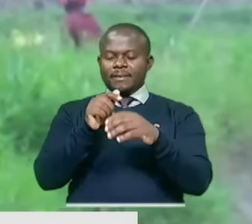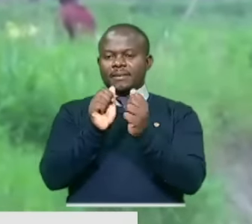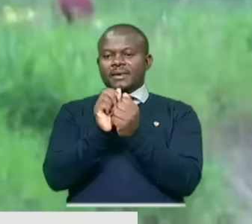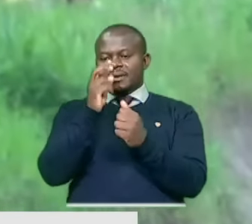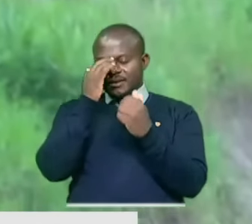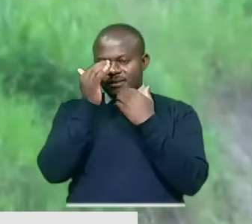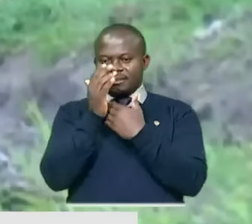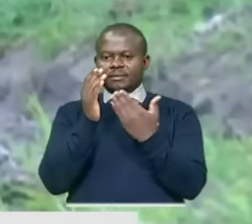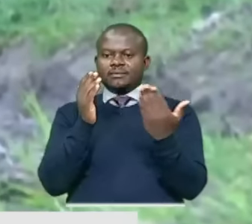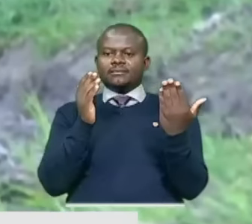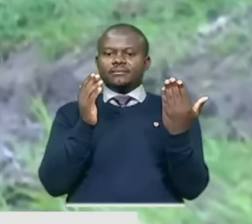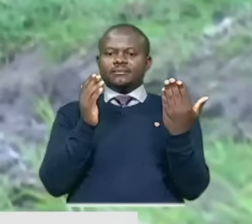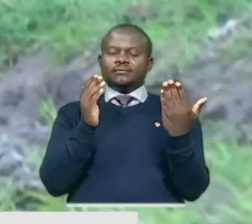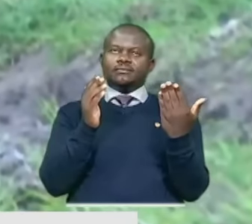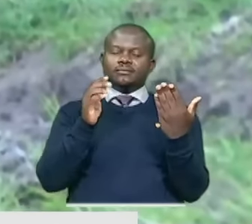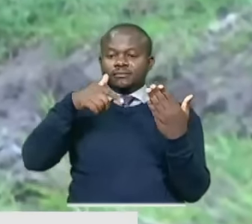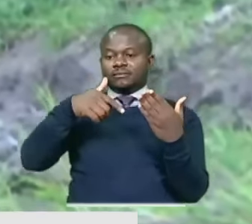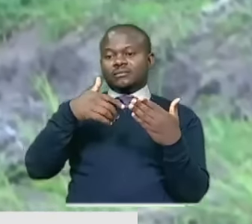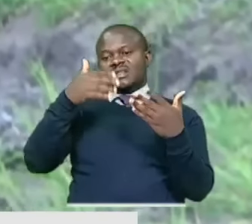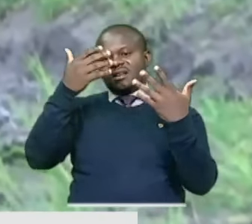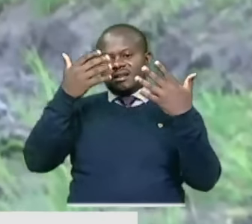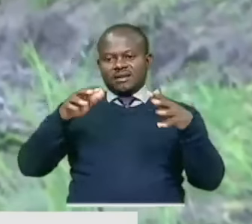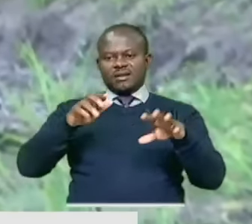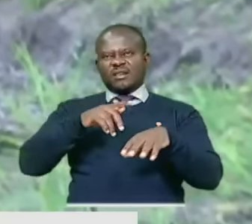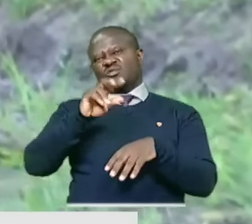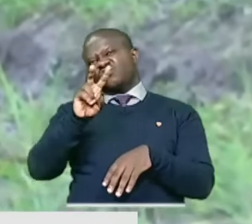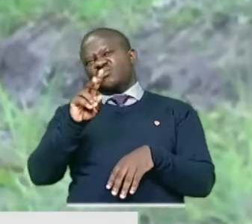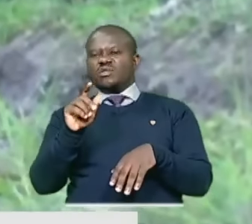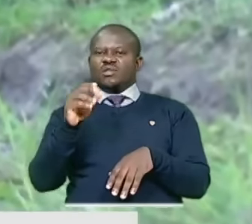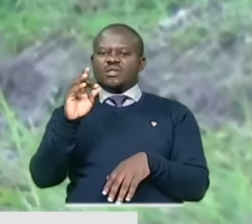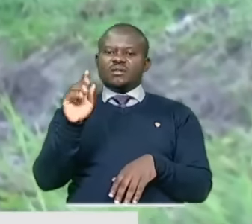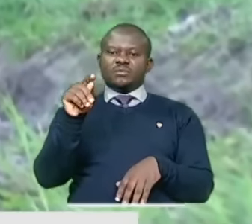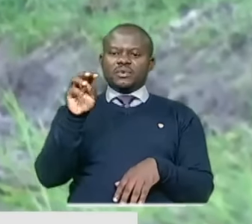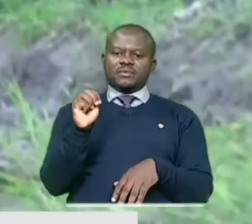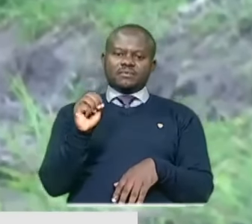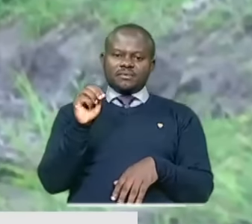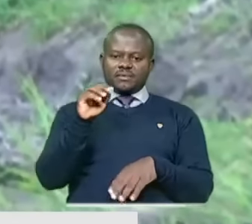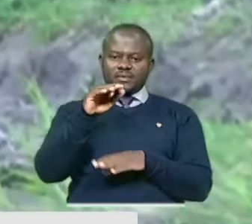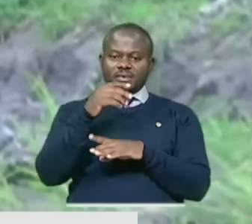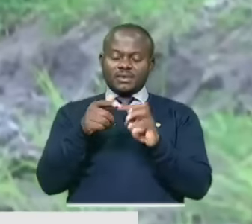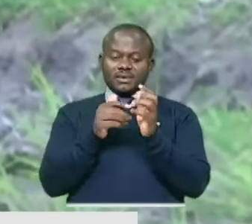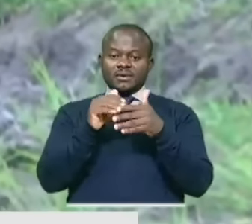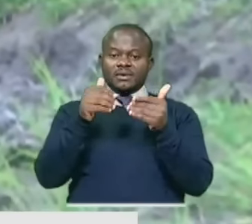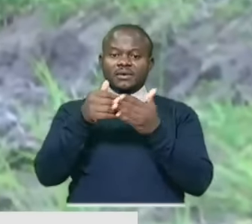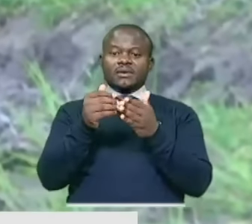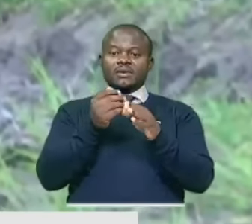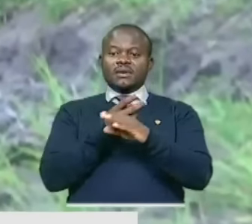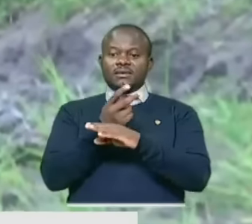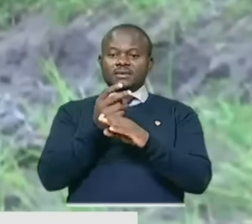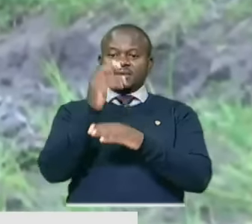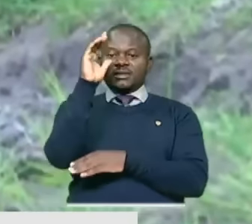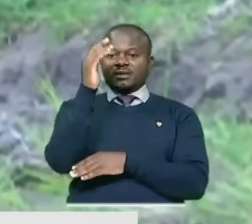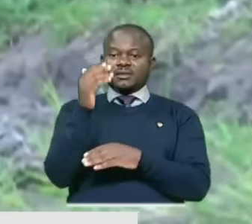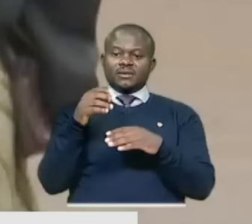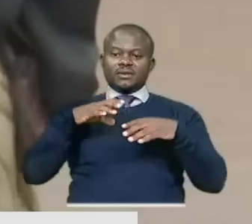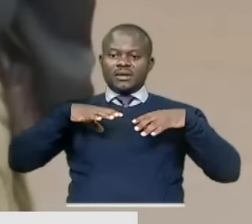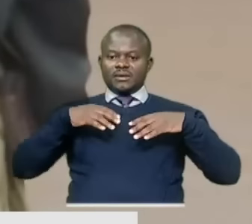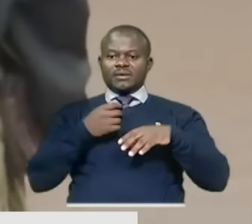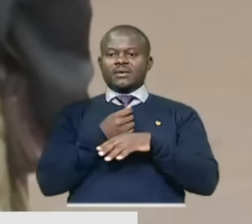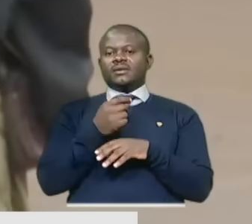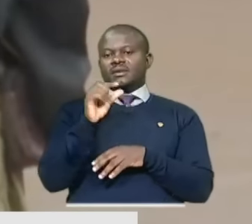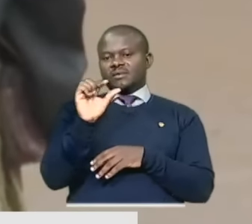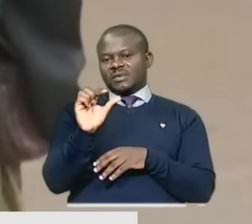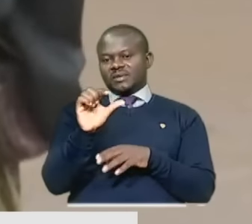saa moya za mu gitondo akayirekura hagati ya saa 8 na saa 9 z'igicamunsi ariko ngo mu masaha ya saa 6 hari akaruhuko k'iminota